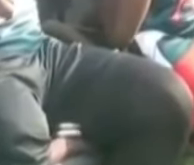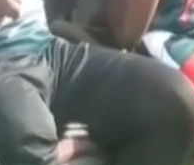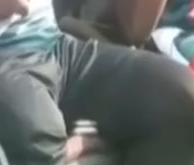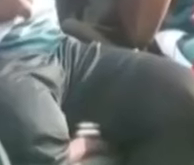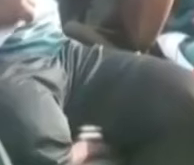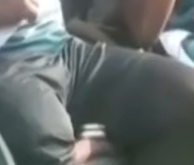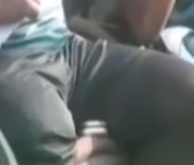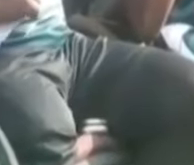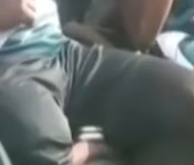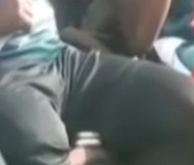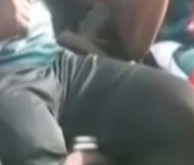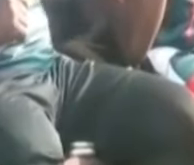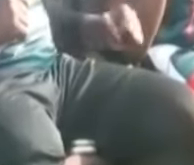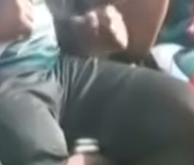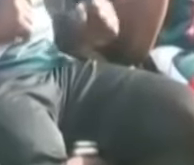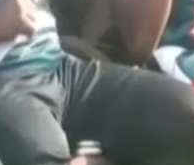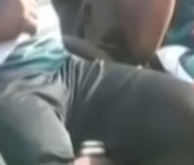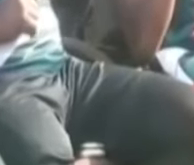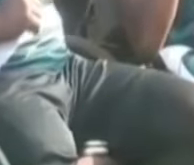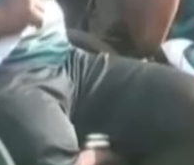emidaali.